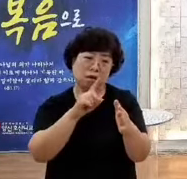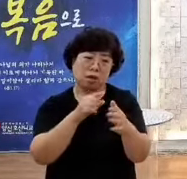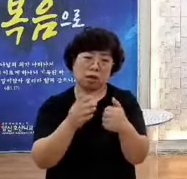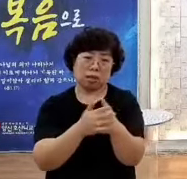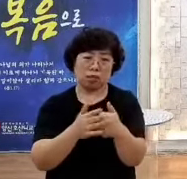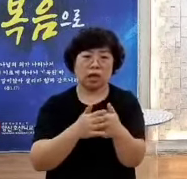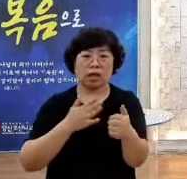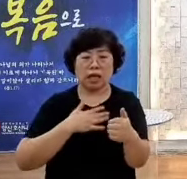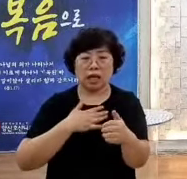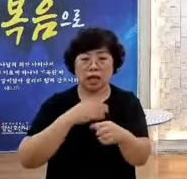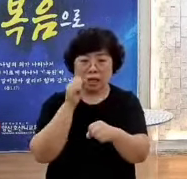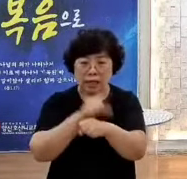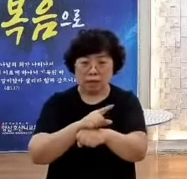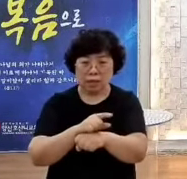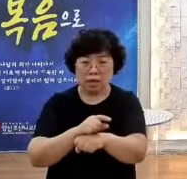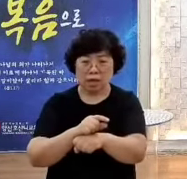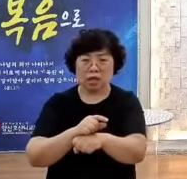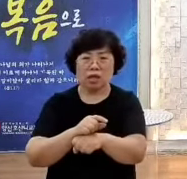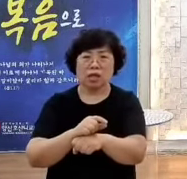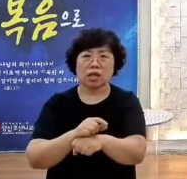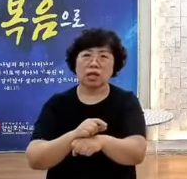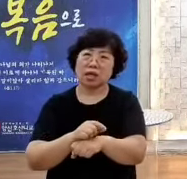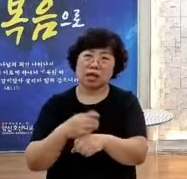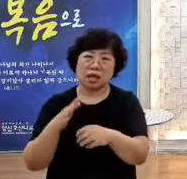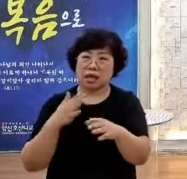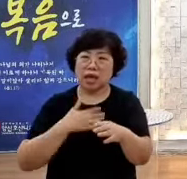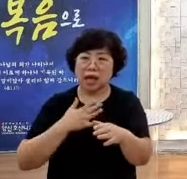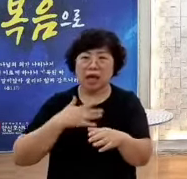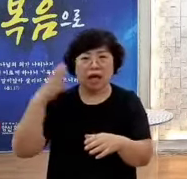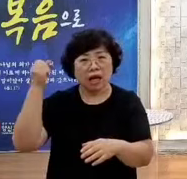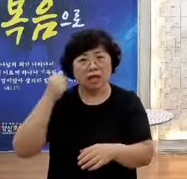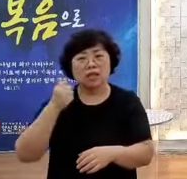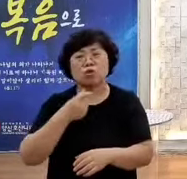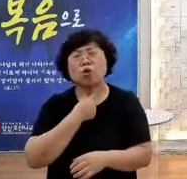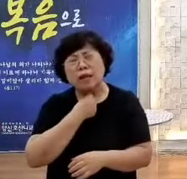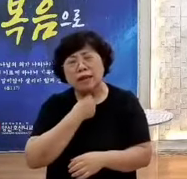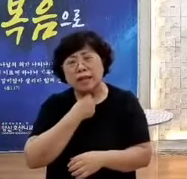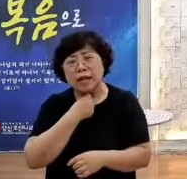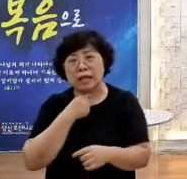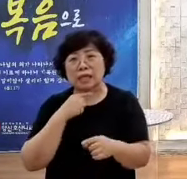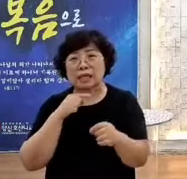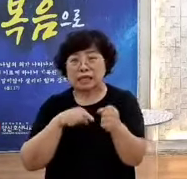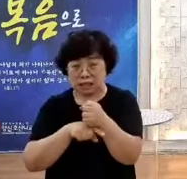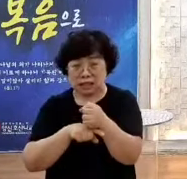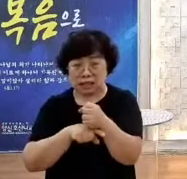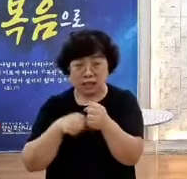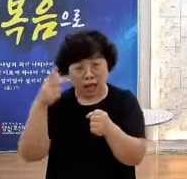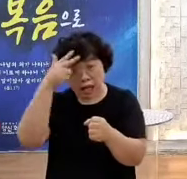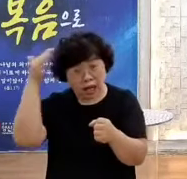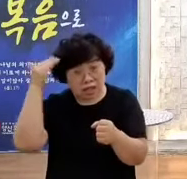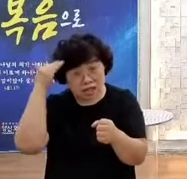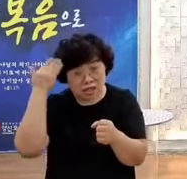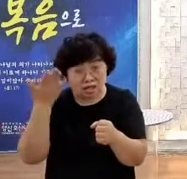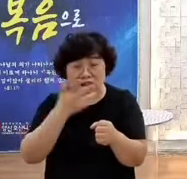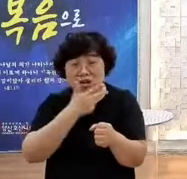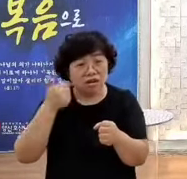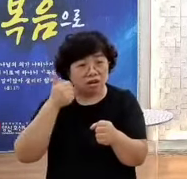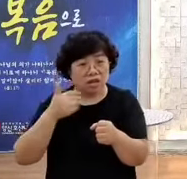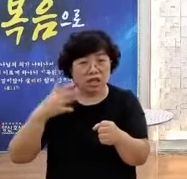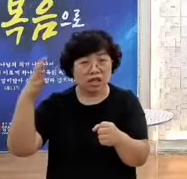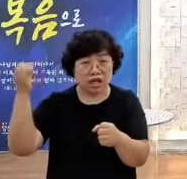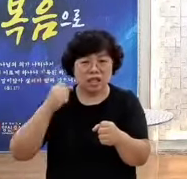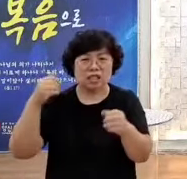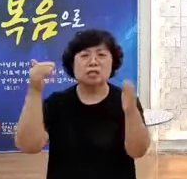거하고 화평하게 되었다 하는 거. 자, 이 화평을 누리자라는 이것은 우리가 이제 이 땅에서 그렇게 살아야